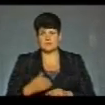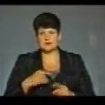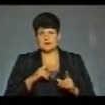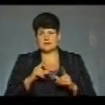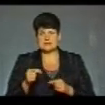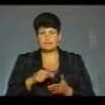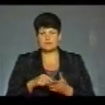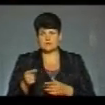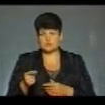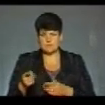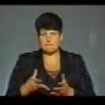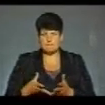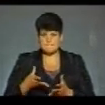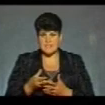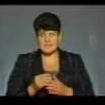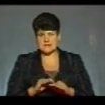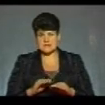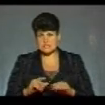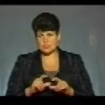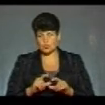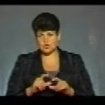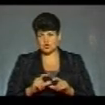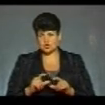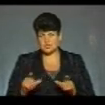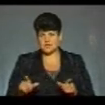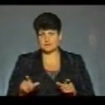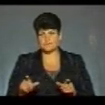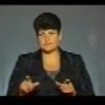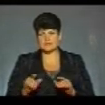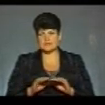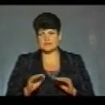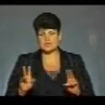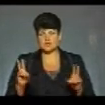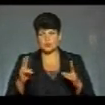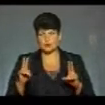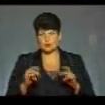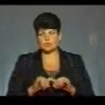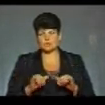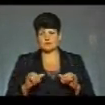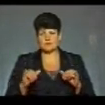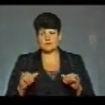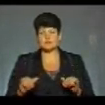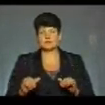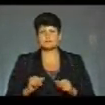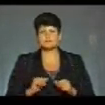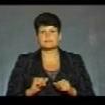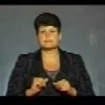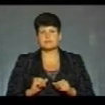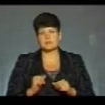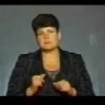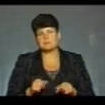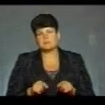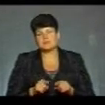в Тернопіль, і такі платні садочки, так як там по дитячі клуби такі розвиваючі, так як вони рахуються, то ми